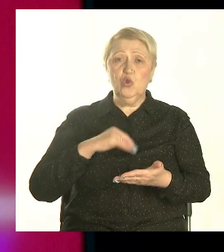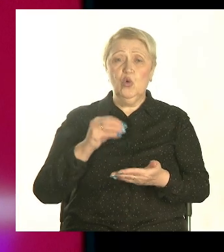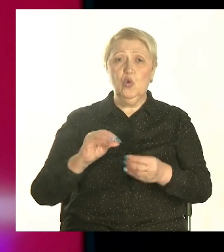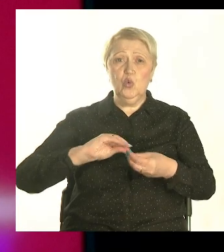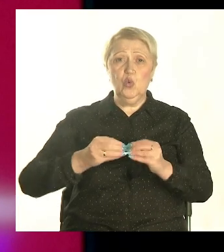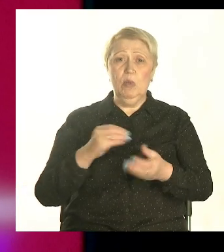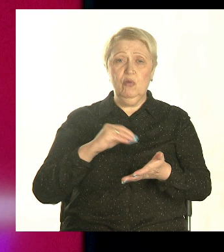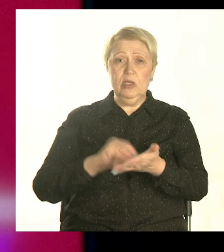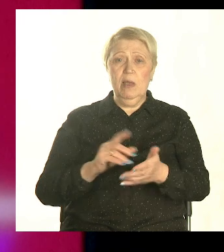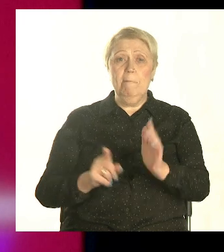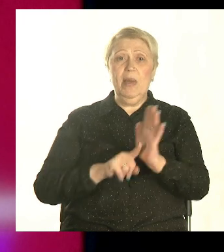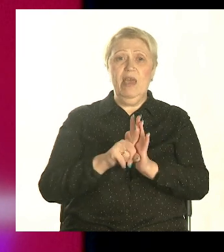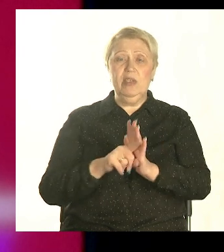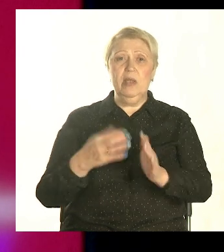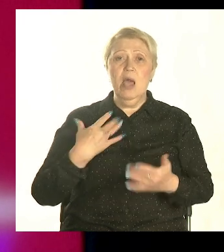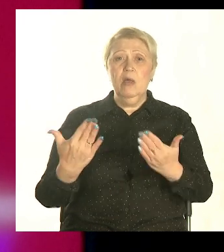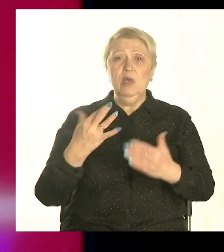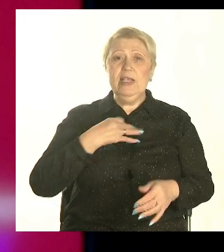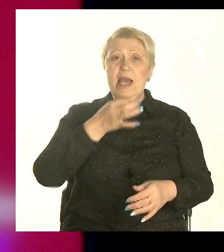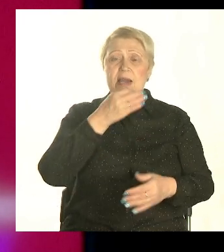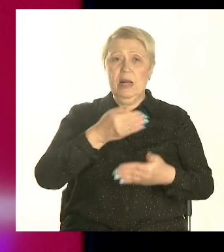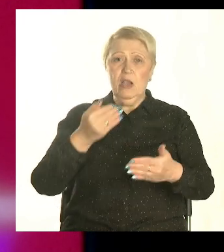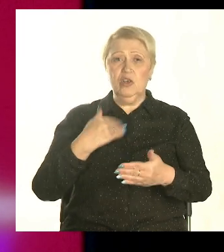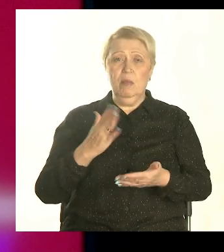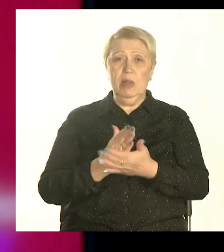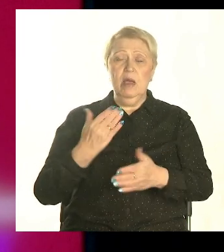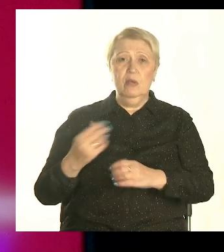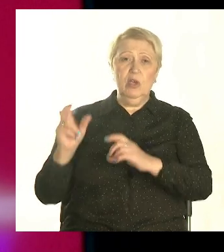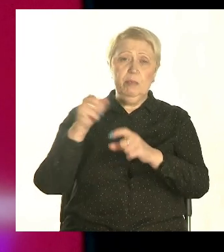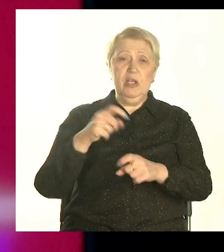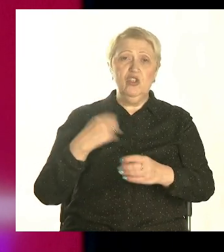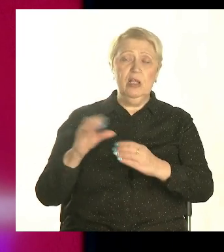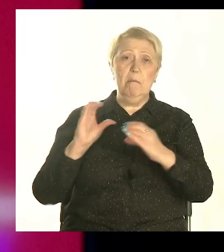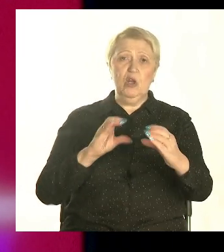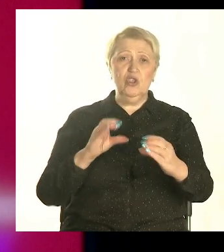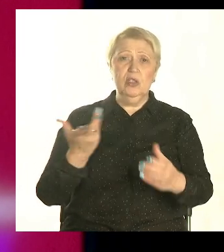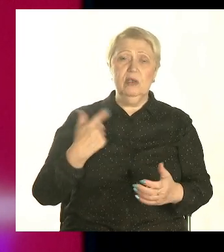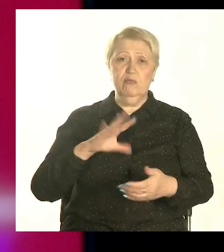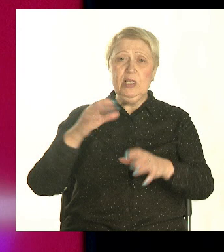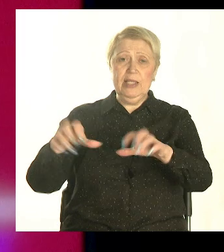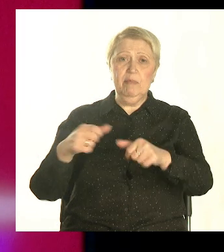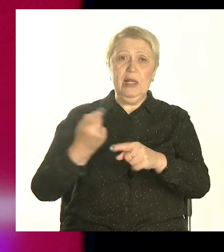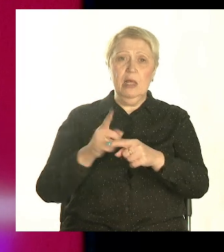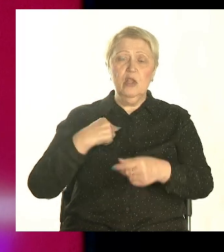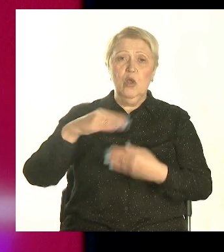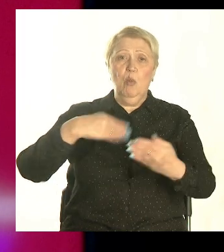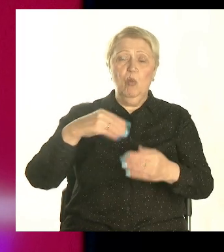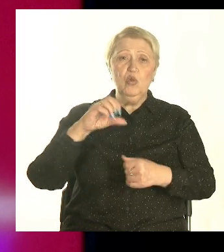технически, раньше приезжала какая-то машина, забирала мусор и уезжала. Куда-то везла, очень надеюсь, что увезла